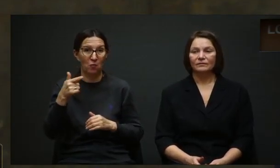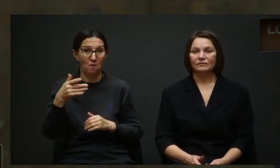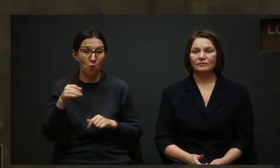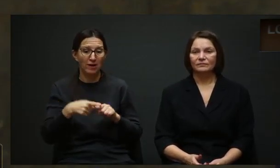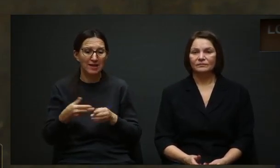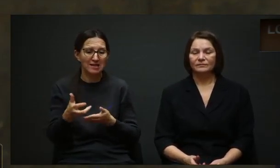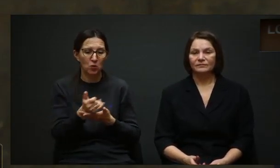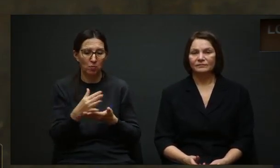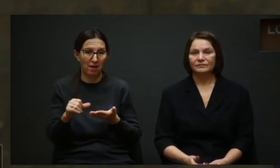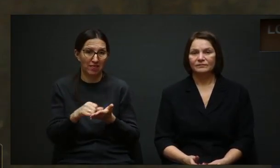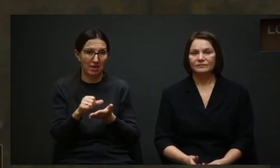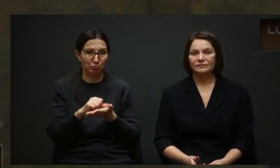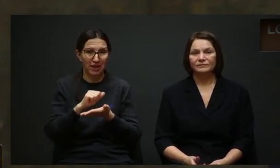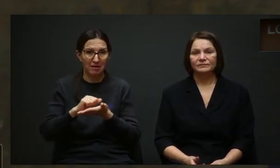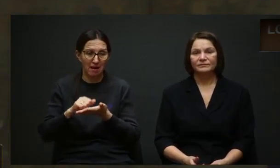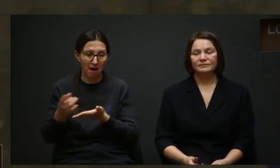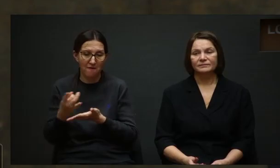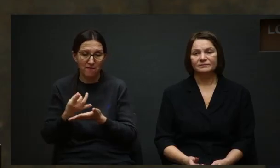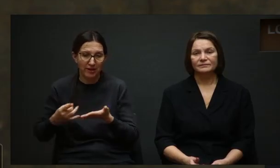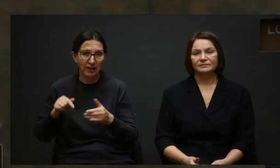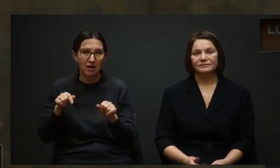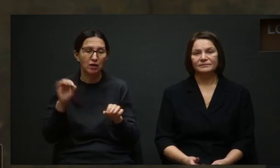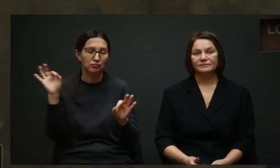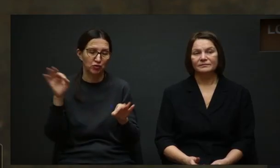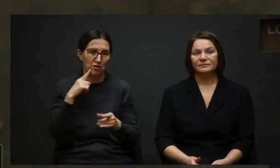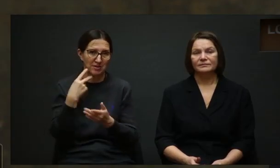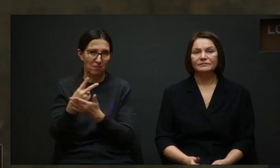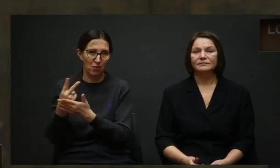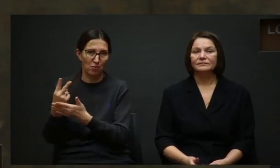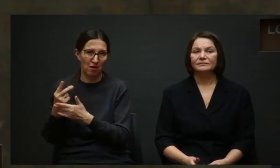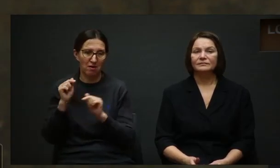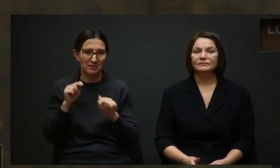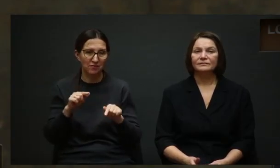там регулярно показывали в очень